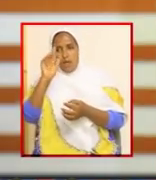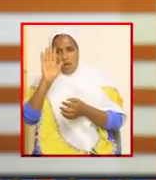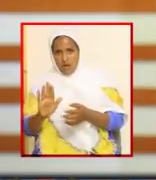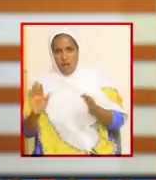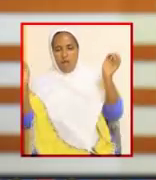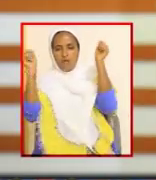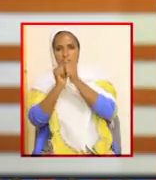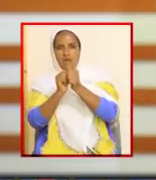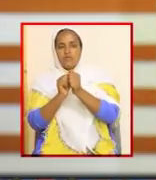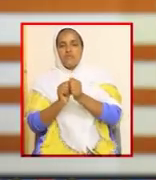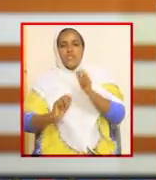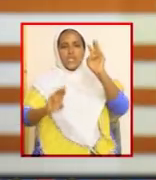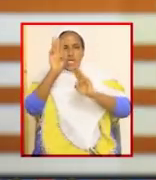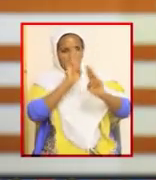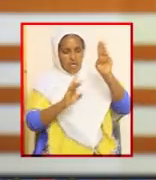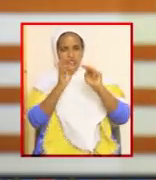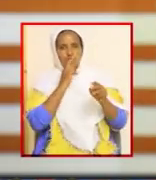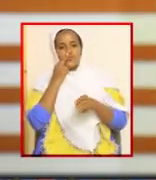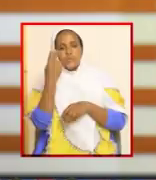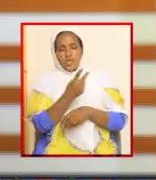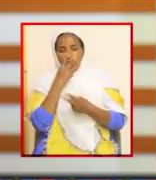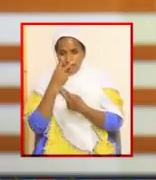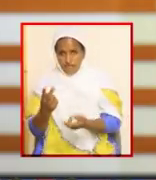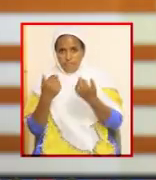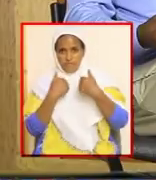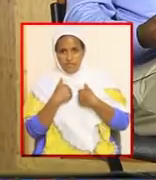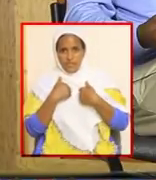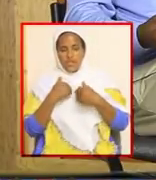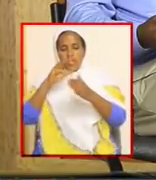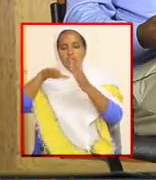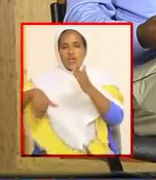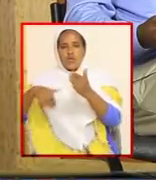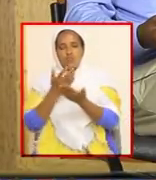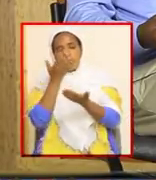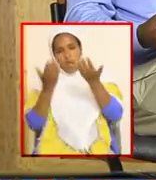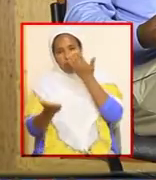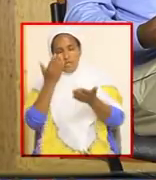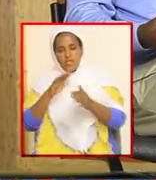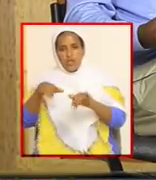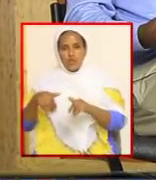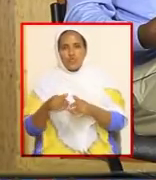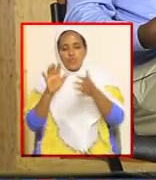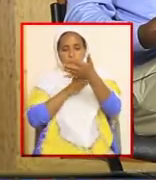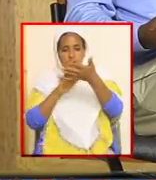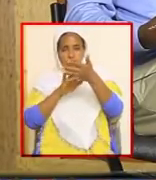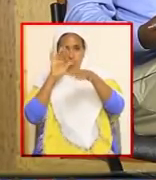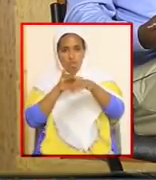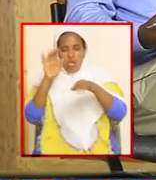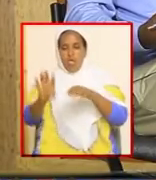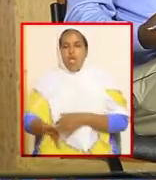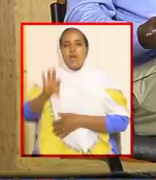ጋር ከሳይንስ አንጻር የጾም ጥቅም እያየን ያለ ነው እና እስቲ የቀሩ ምናልባት የቀሩ በጥናታችሁ